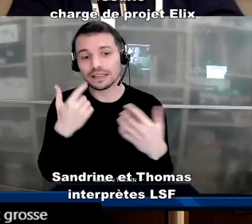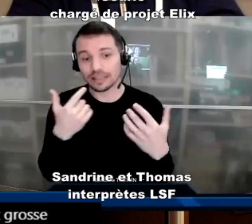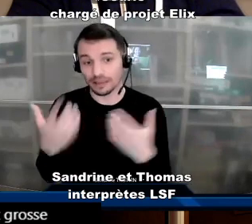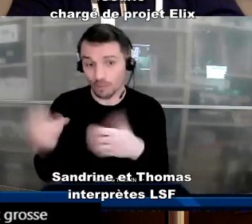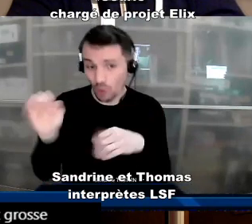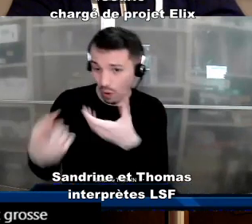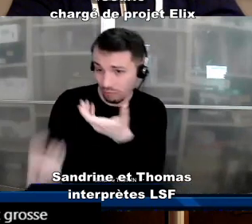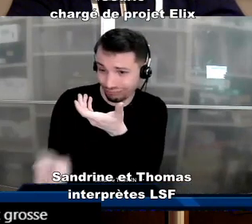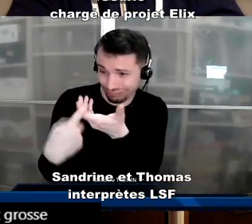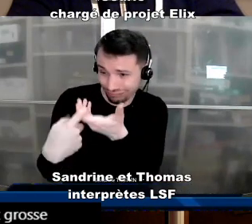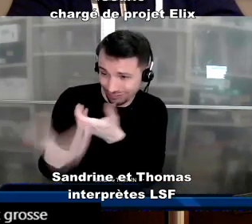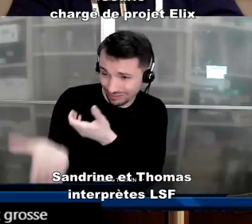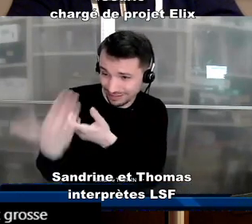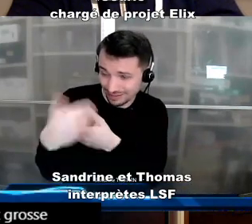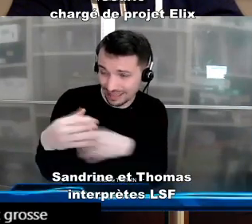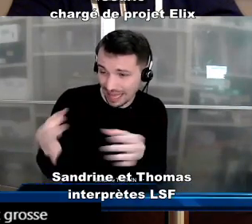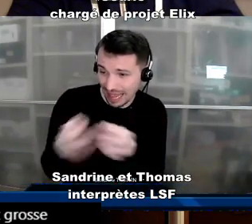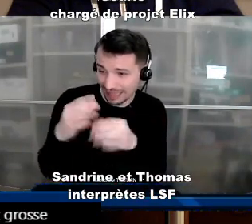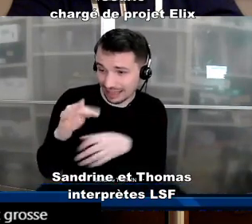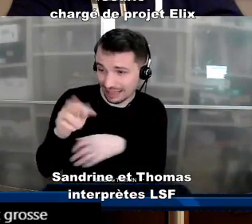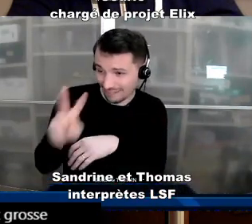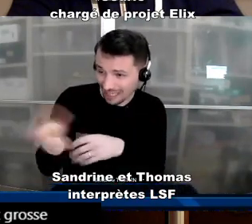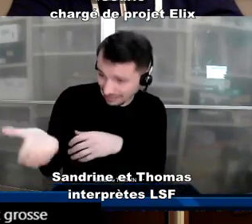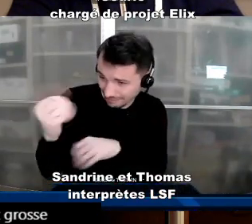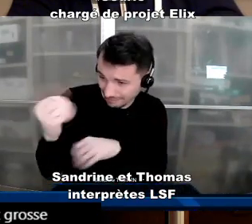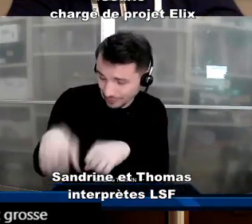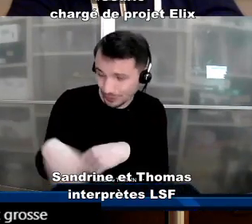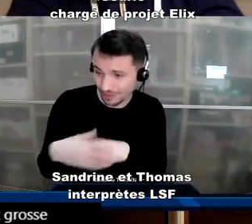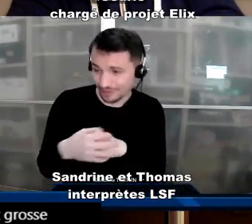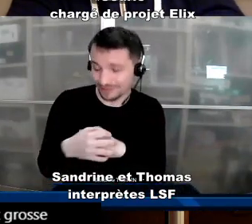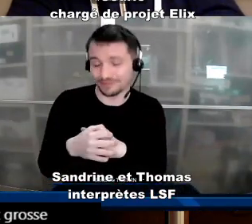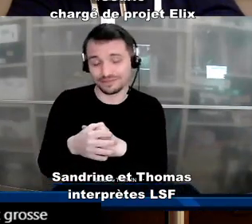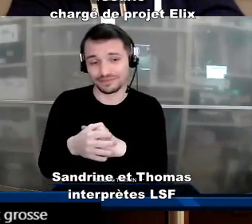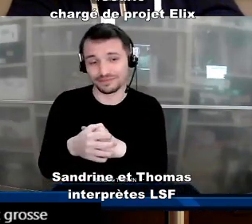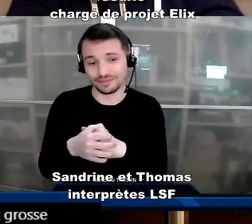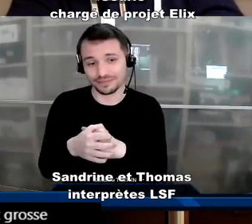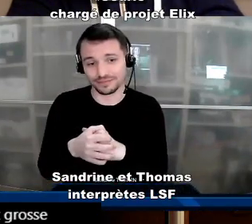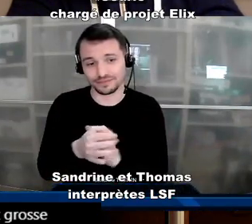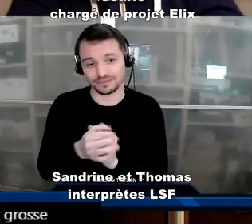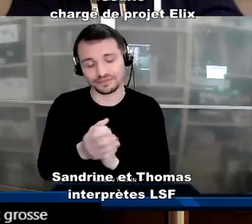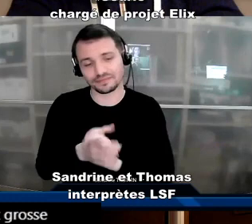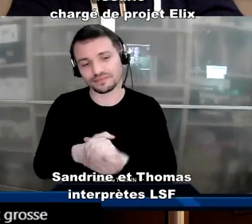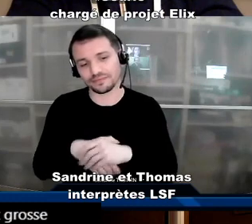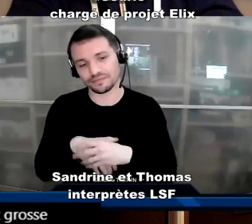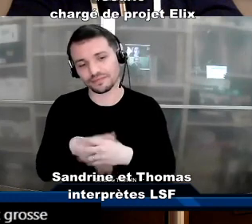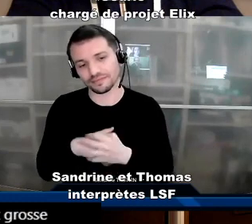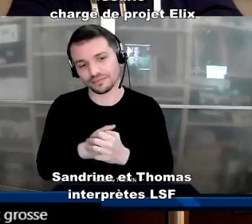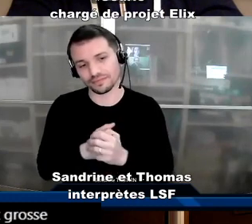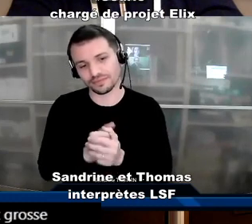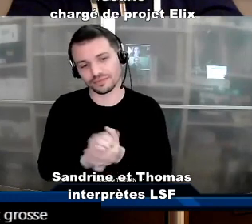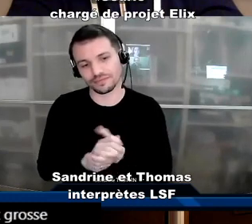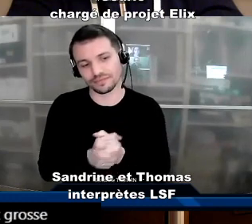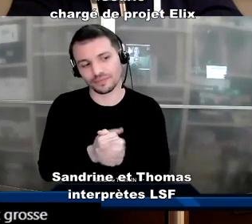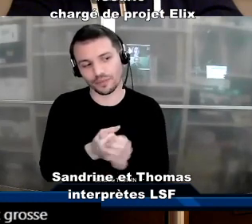TV. Abonnez-vous. Et donc il y a ça.